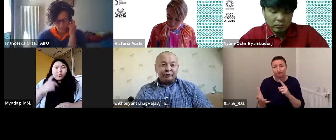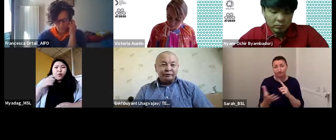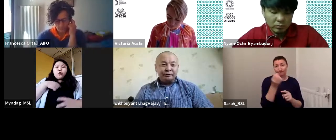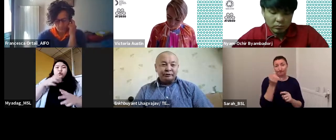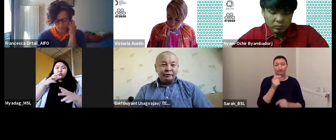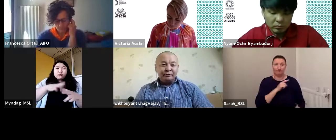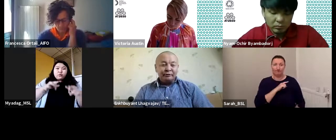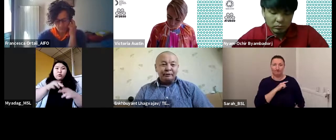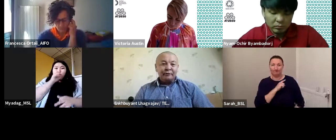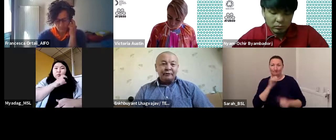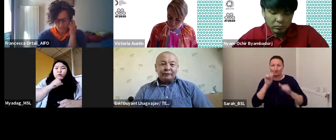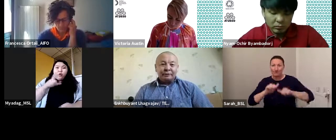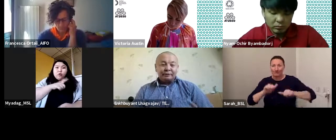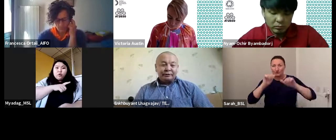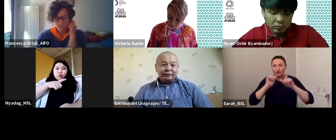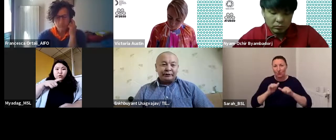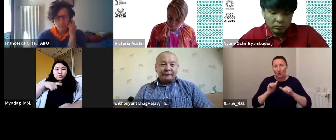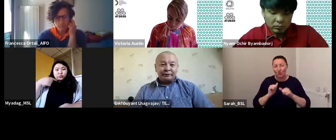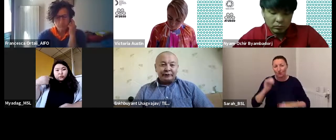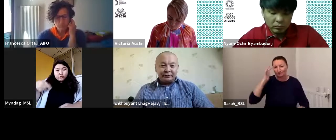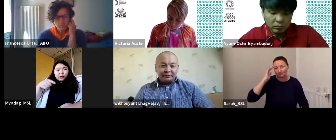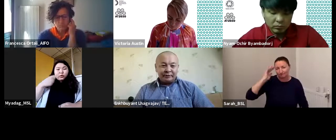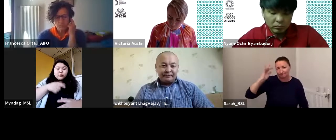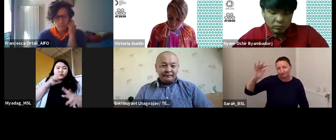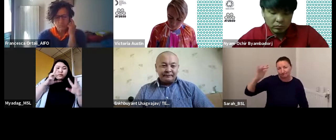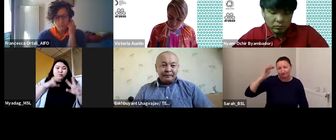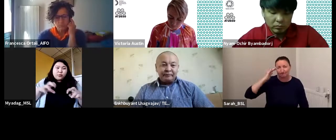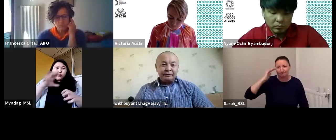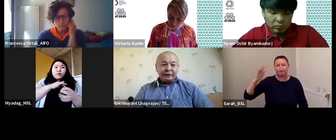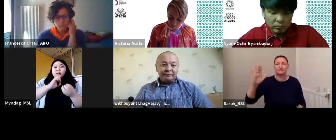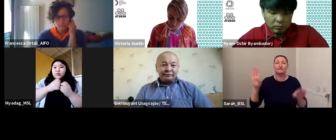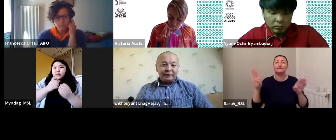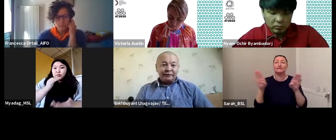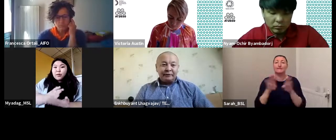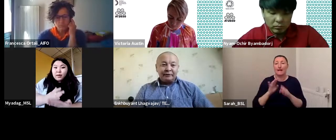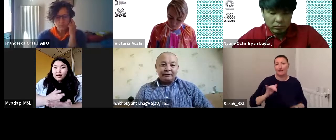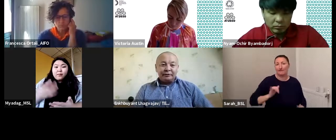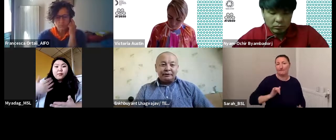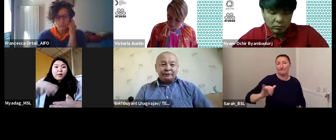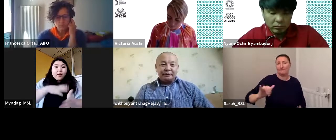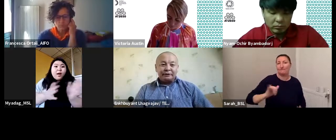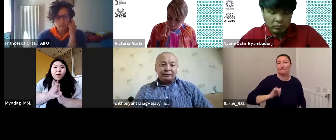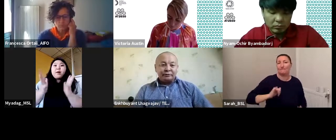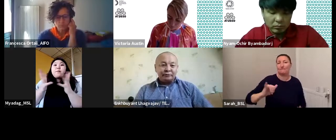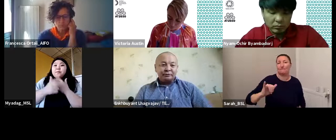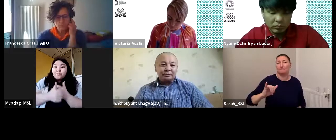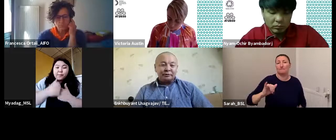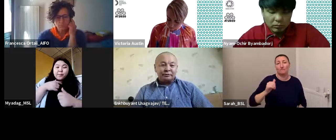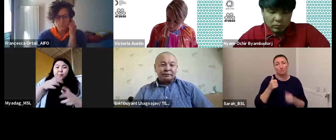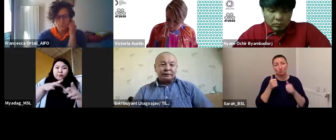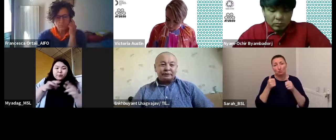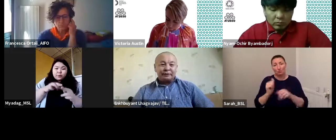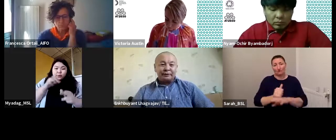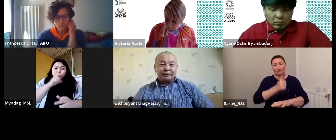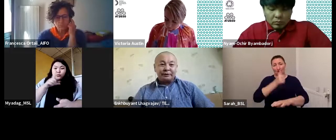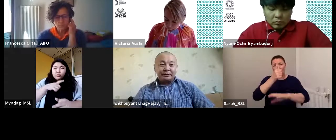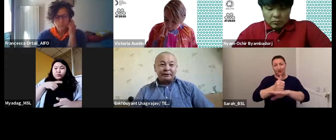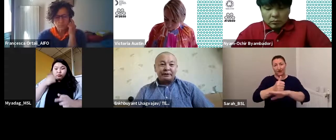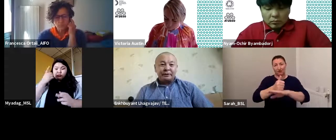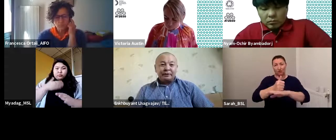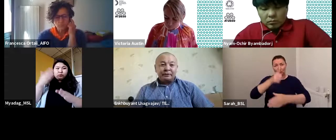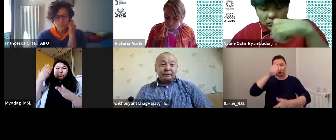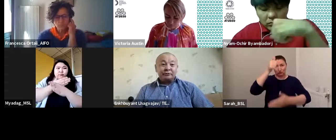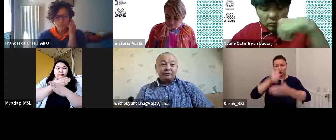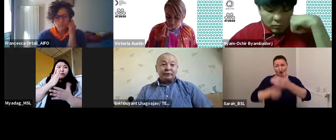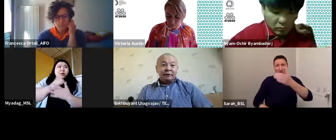хүмүүс өөрсдөө одоо энэ судалгаануудыг хийж байгаа. Бид нар хамтраад хөгжлийн бэрхшээлтэй хүмүүс өөрсөн дээр нь тулгарч байгаа бэрхшээл